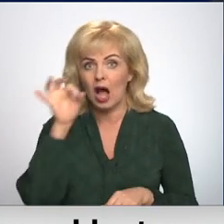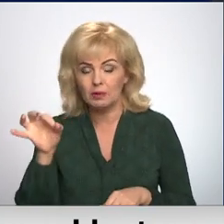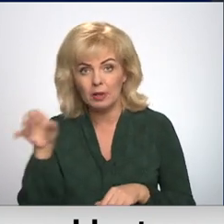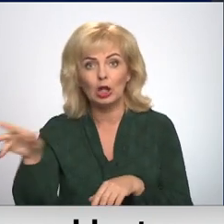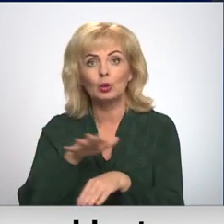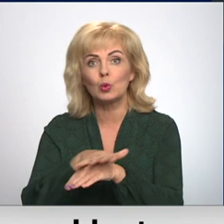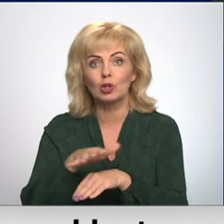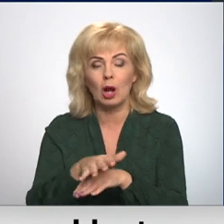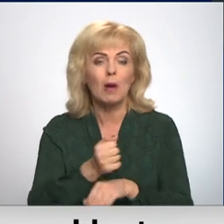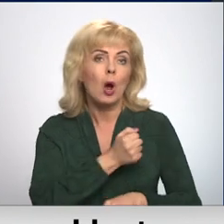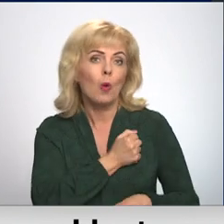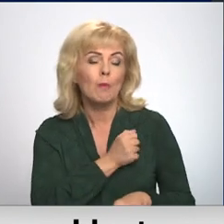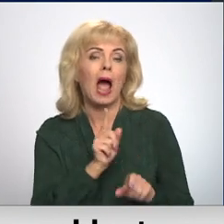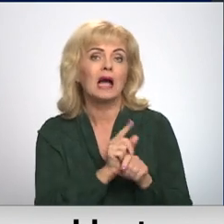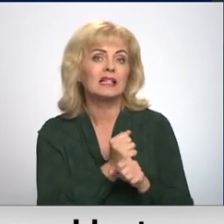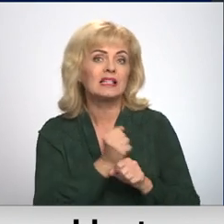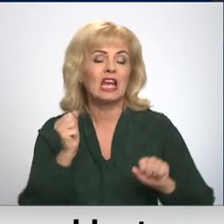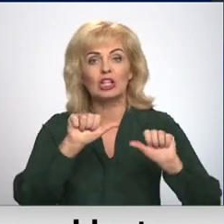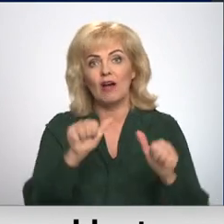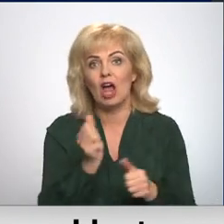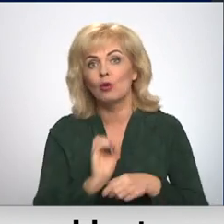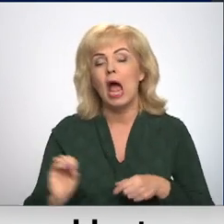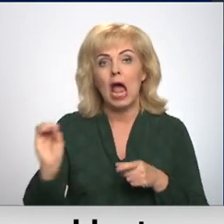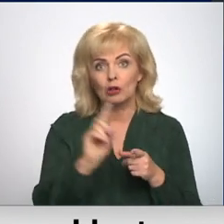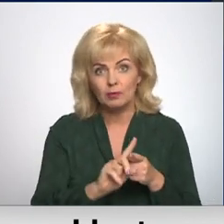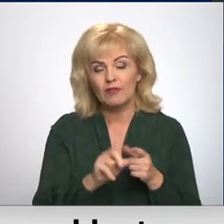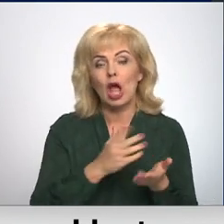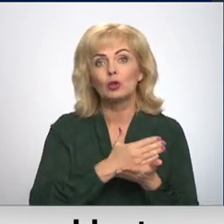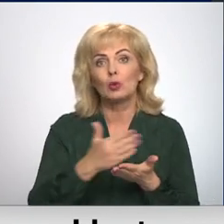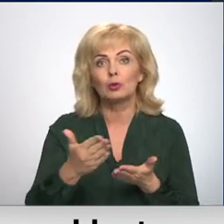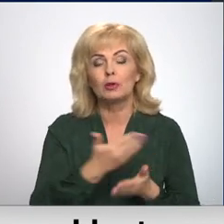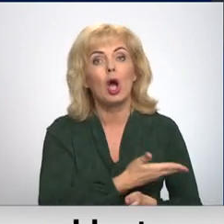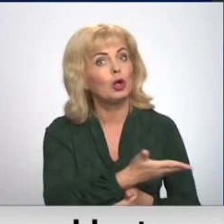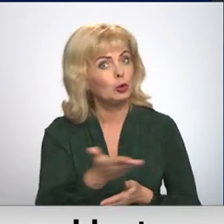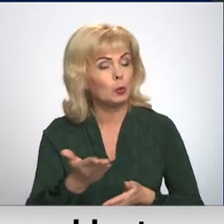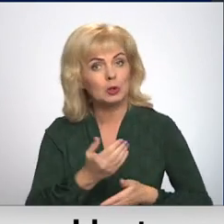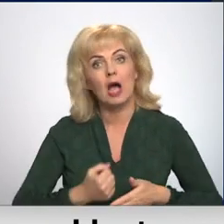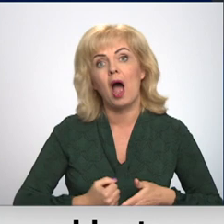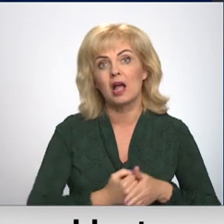uzbrukumu humānā un stingrā veidā, un Eiropas Savienība turpina jūs atbalstīt.